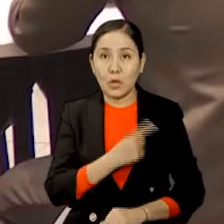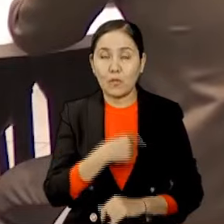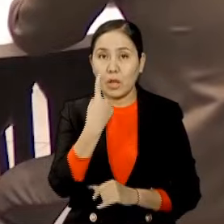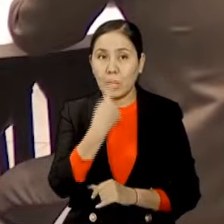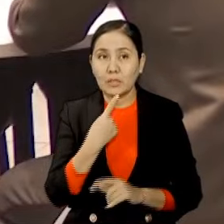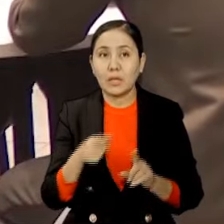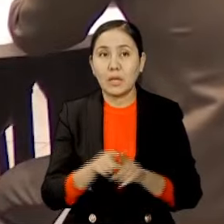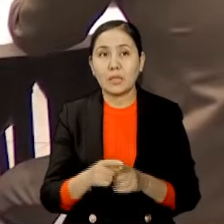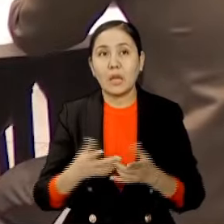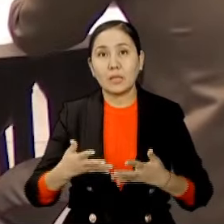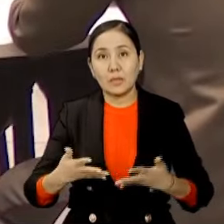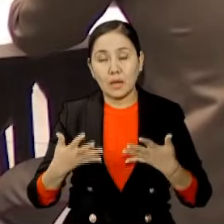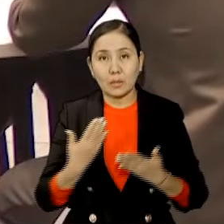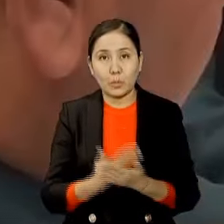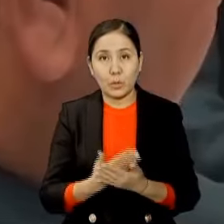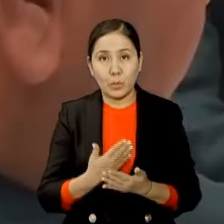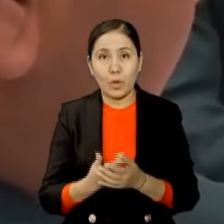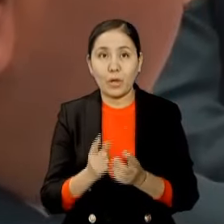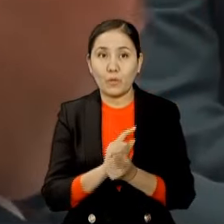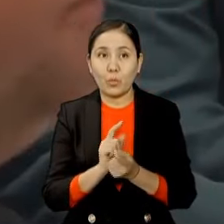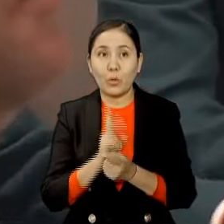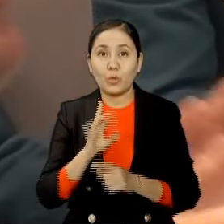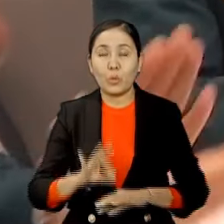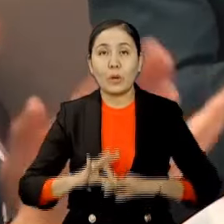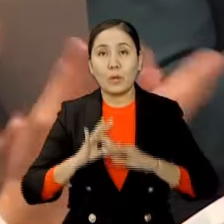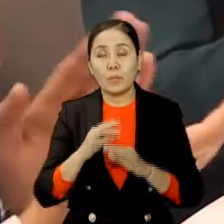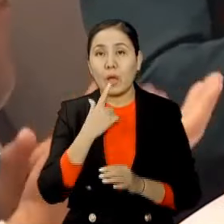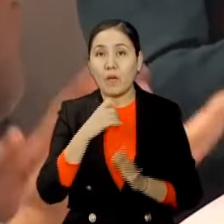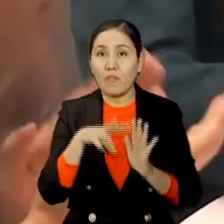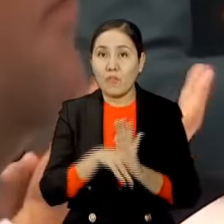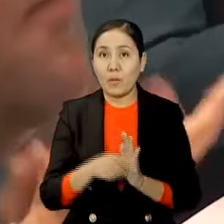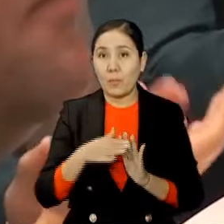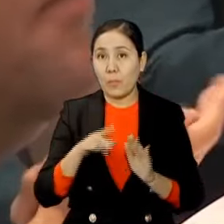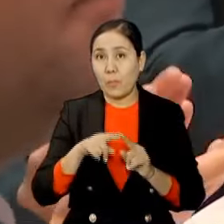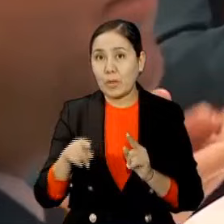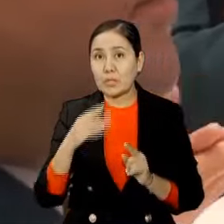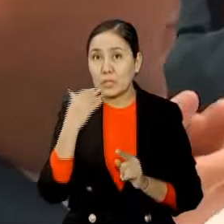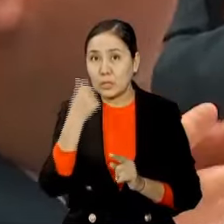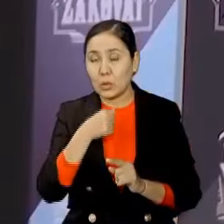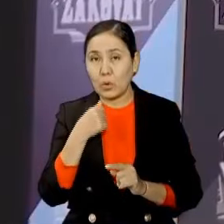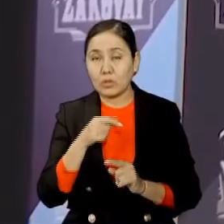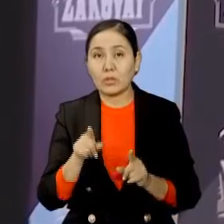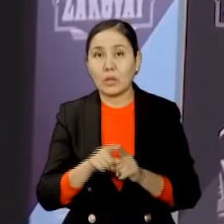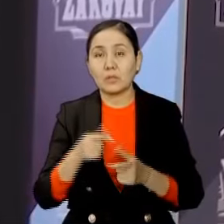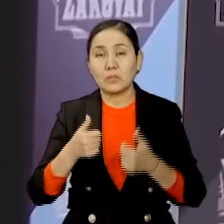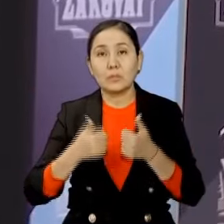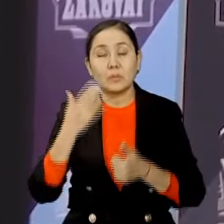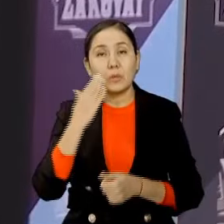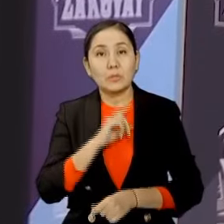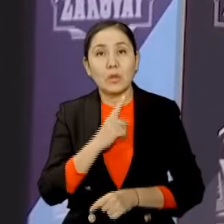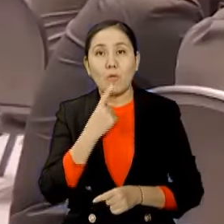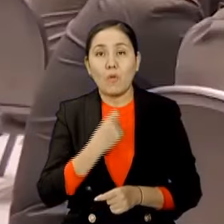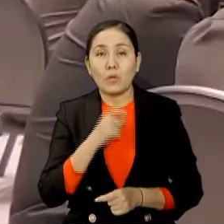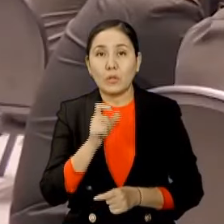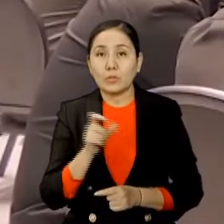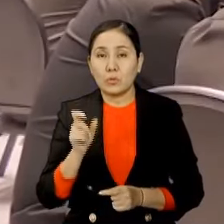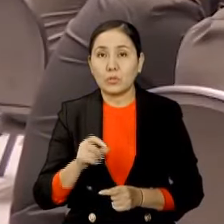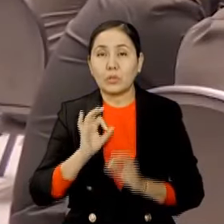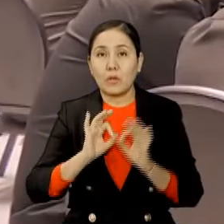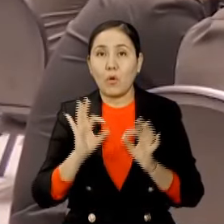Это является ярким примером реформ, которые проводятся в армии в последние годы. Об интеллектуальных способностях военнослужащих